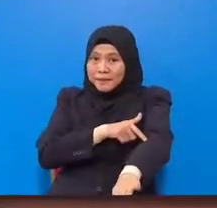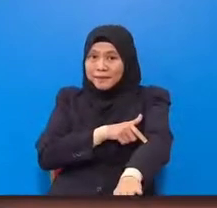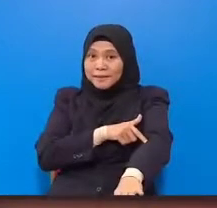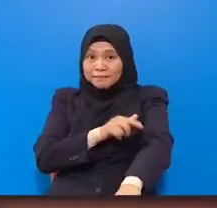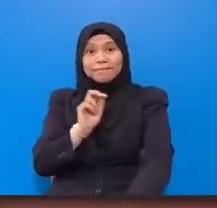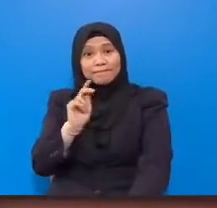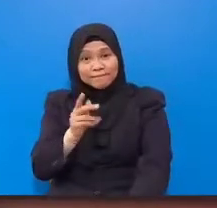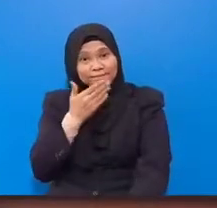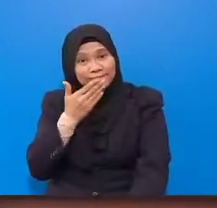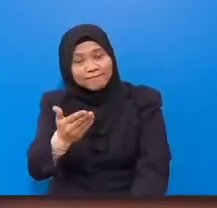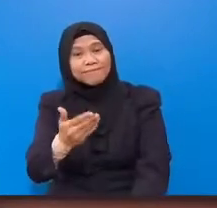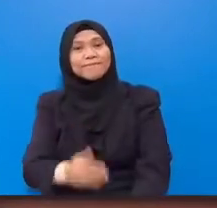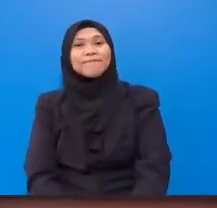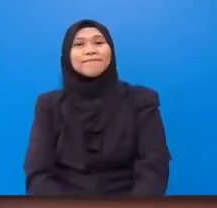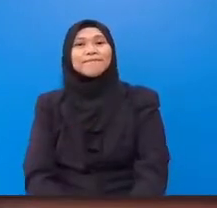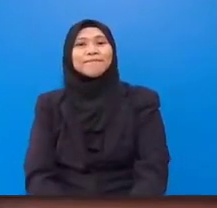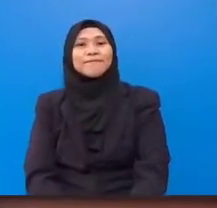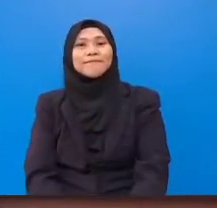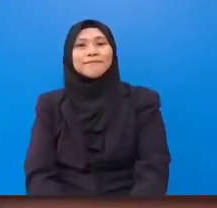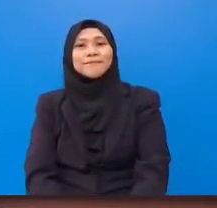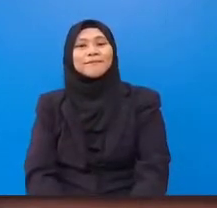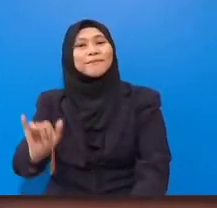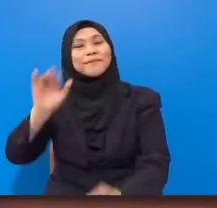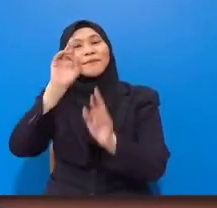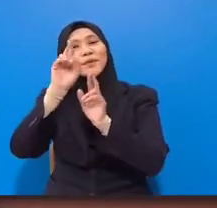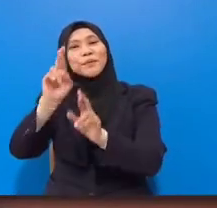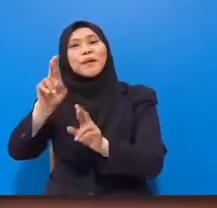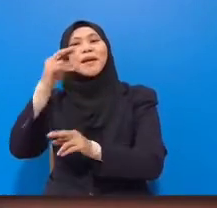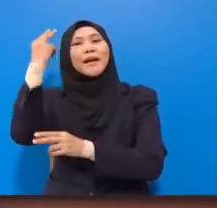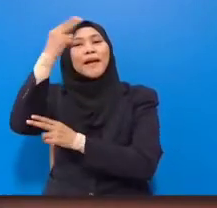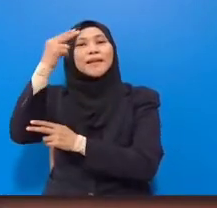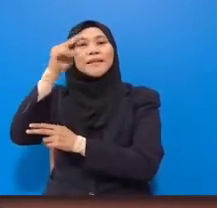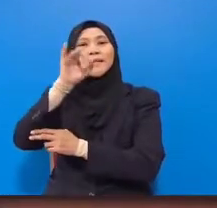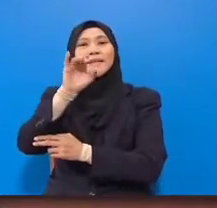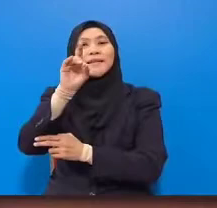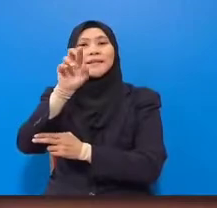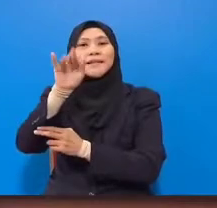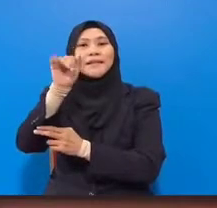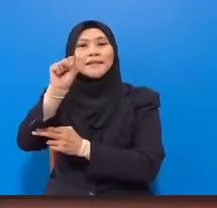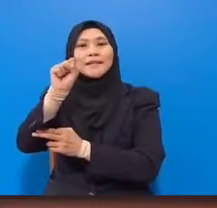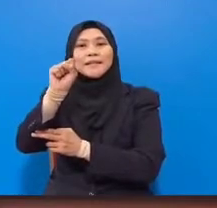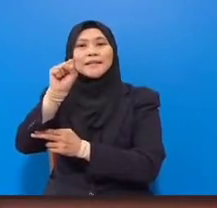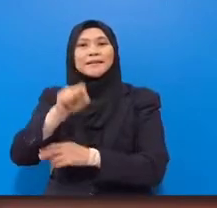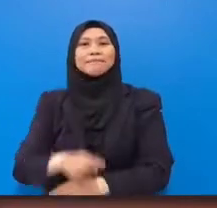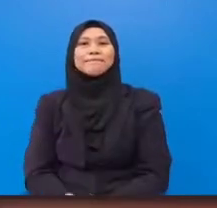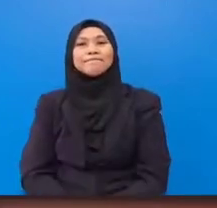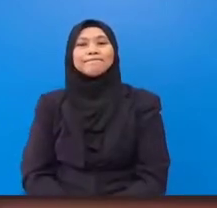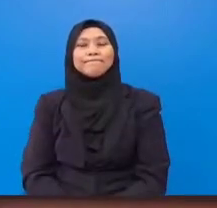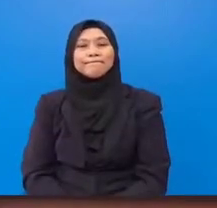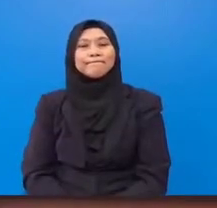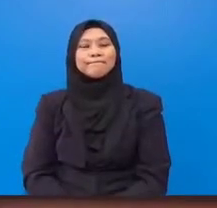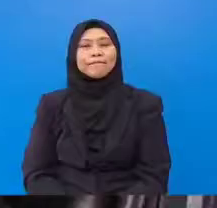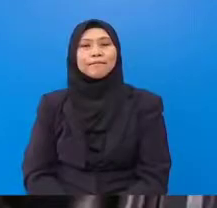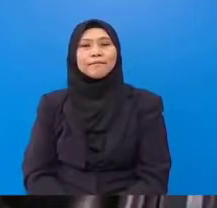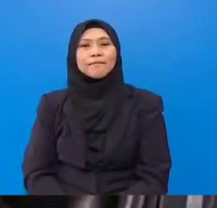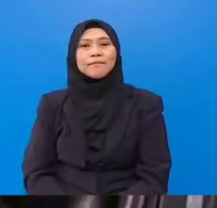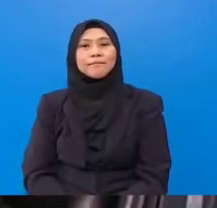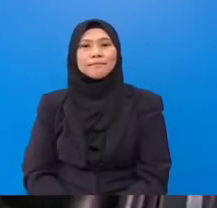Terima kasih yang Pomad Haji Idris bin Ahmad